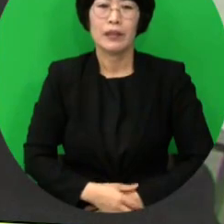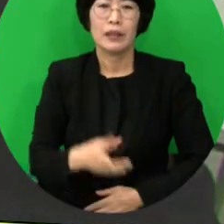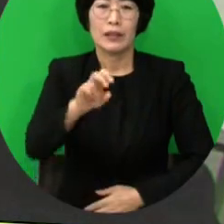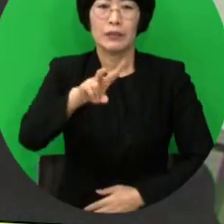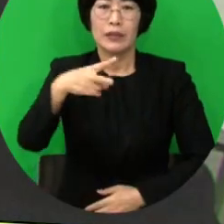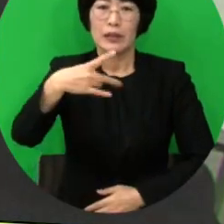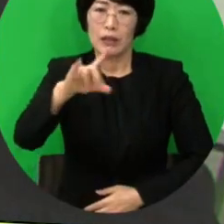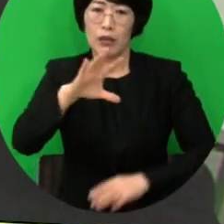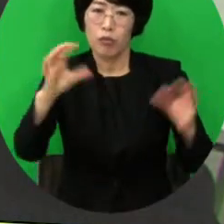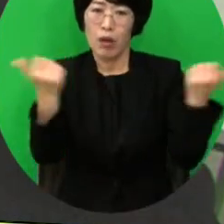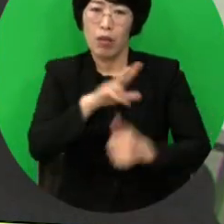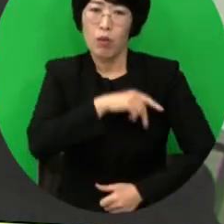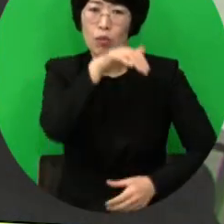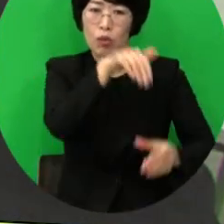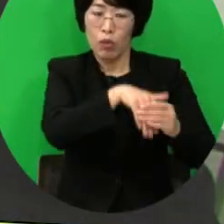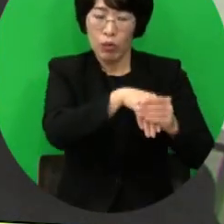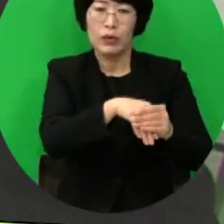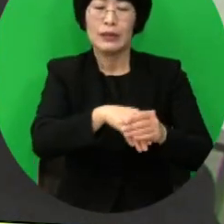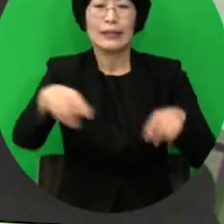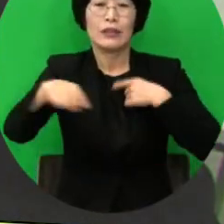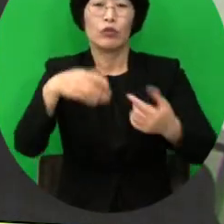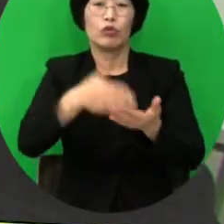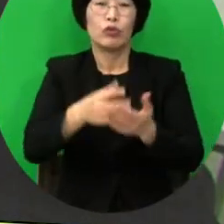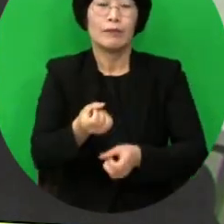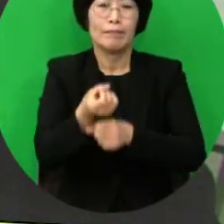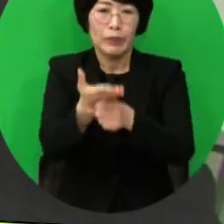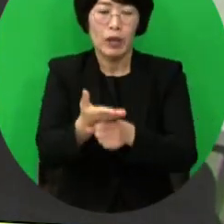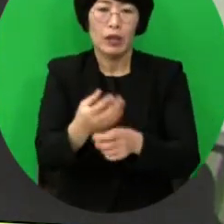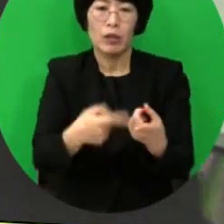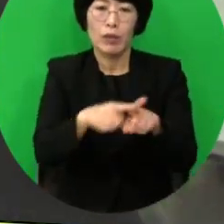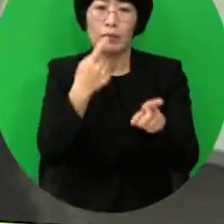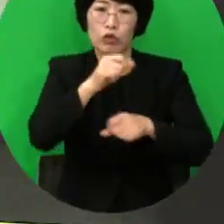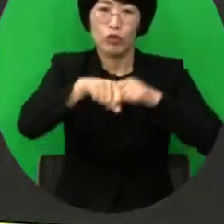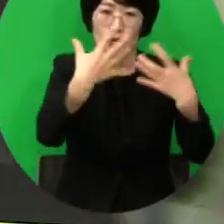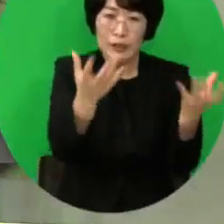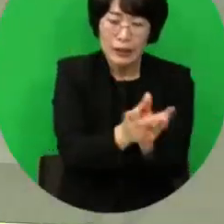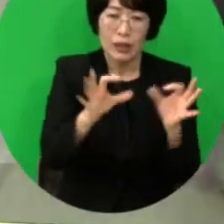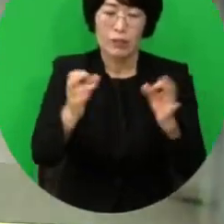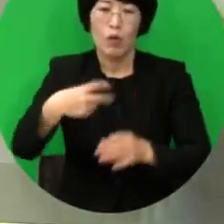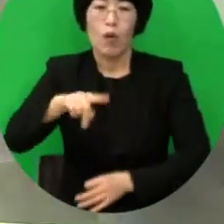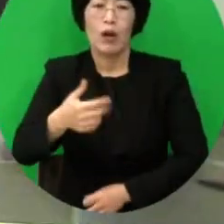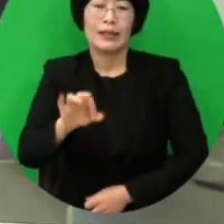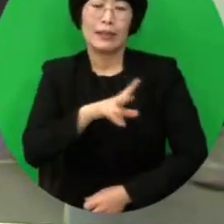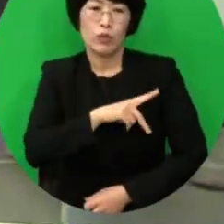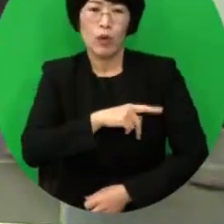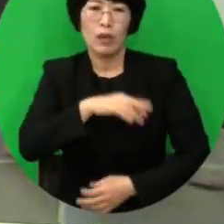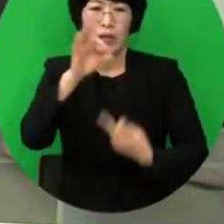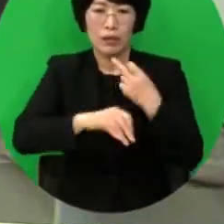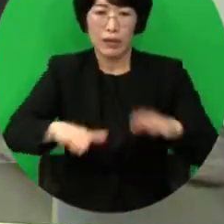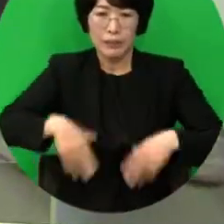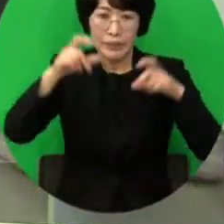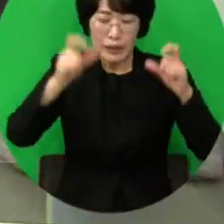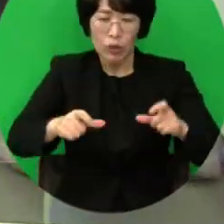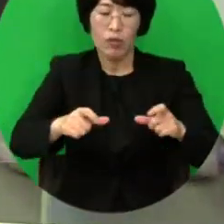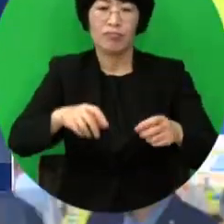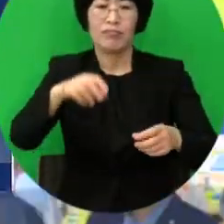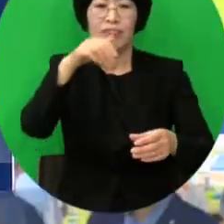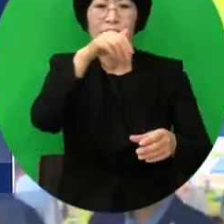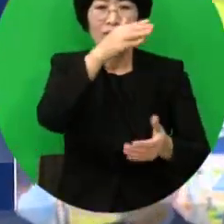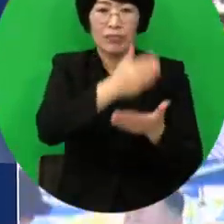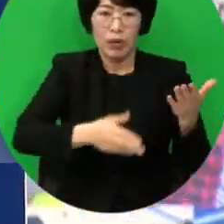제22대 총선과 관련한 오늘의 정치 뉴스를 전해드립니다. 더불어민주당 김원희 의원은 오늘 전남 지역 선거구가 유지된 것과